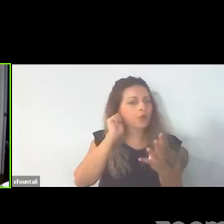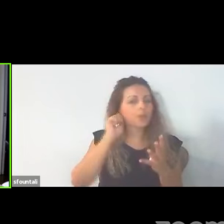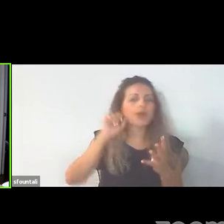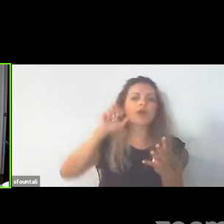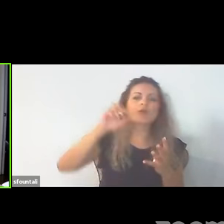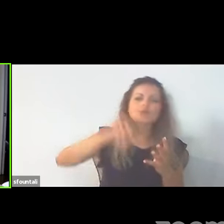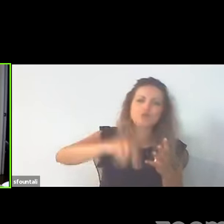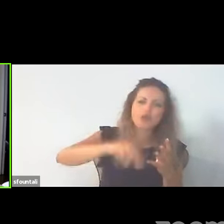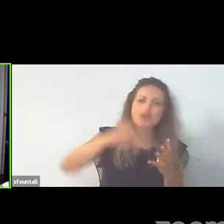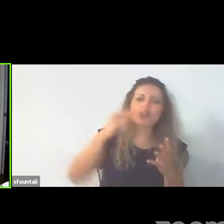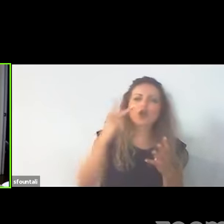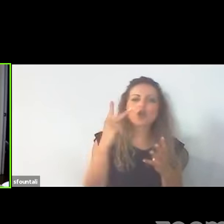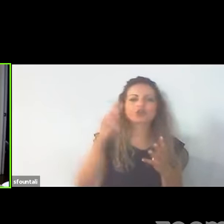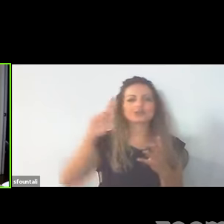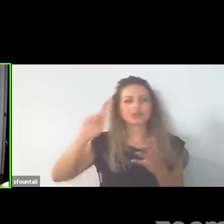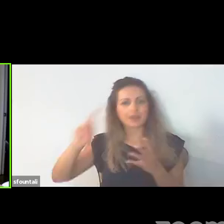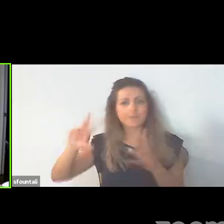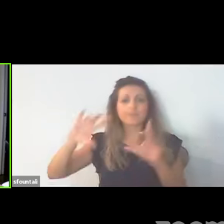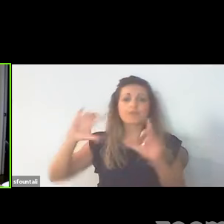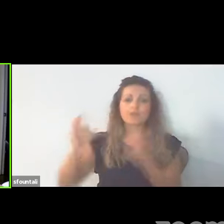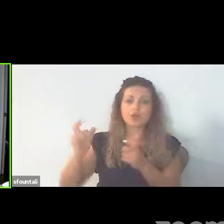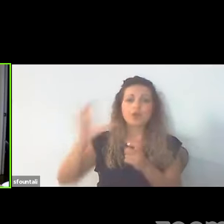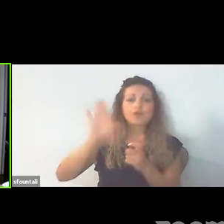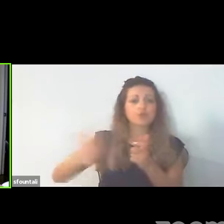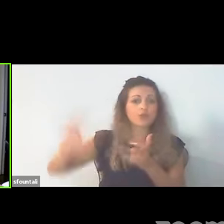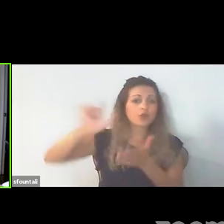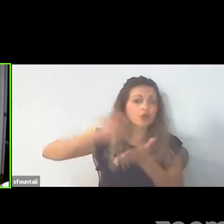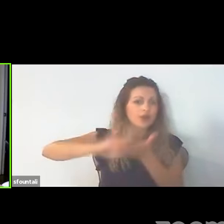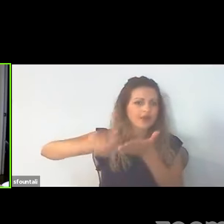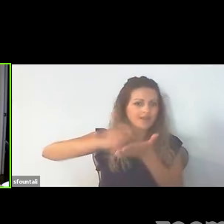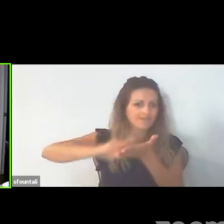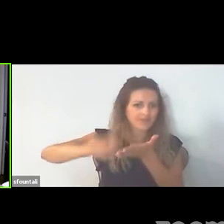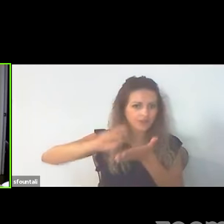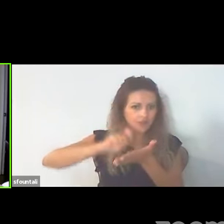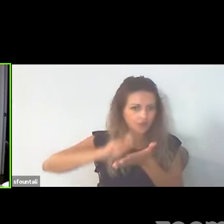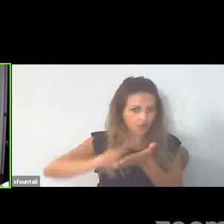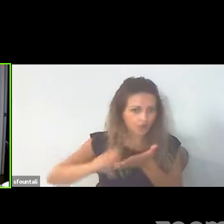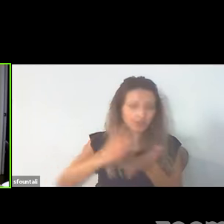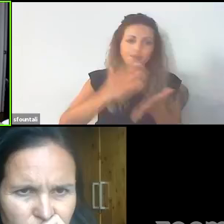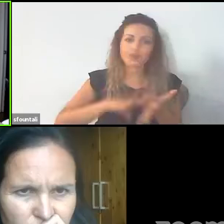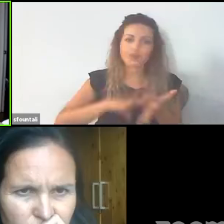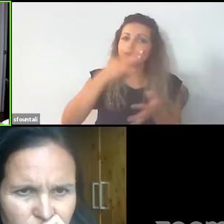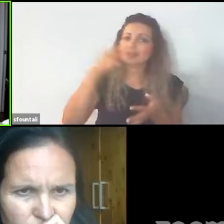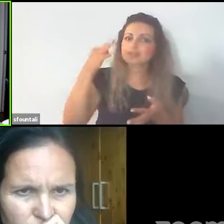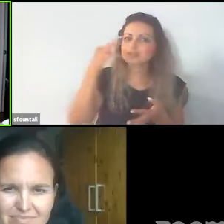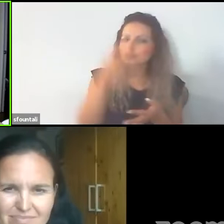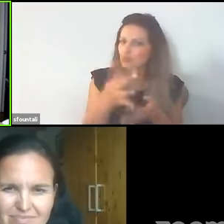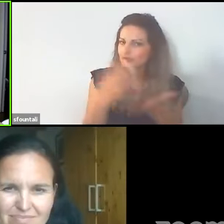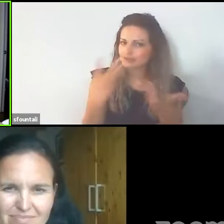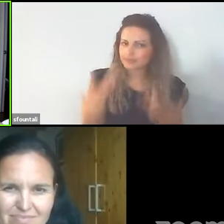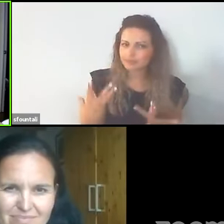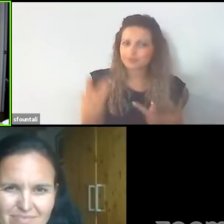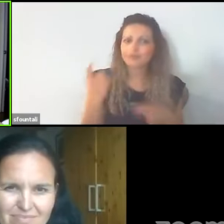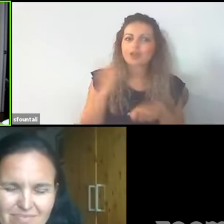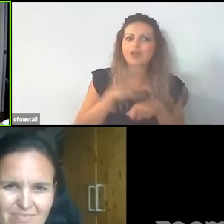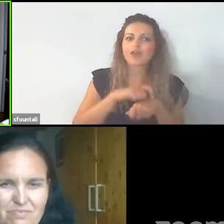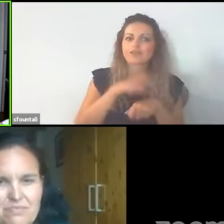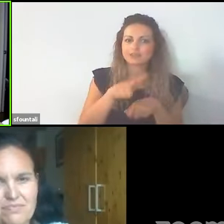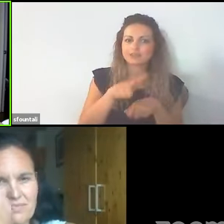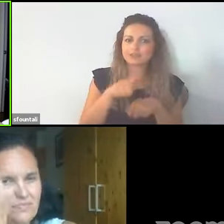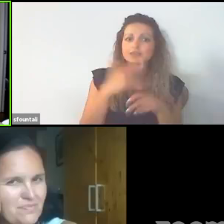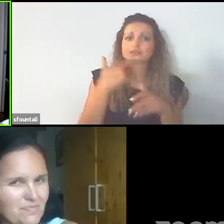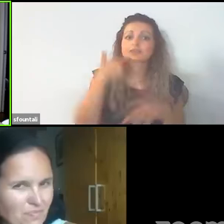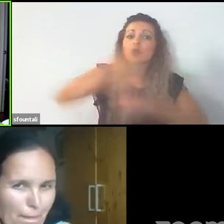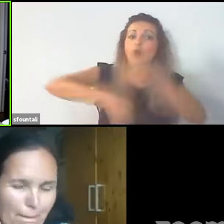Περιφερειακό Γραφείο και να σας πω εντωμεταξύ ότι κατά τη διάρκεια της ομιλίας